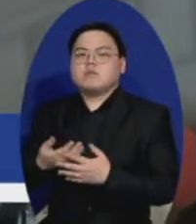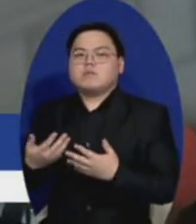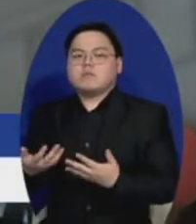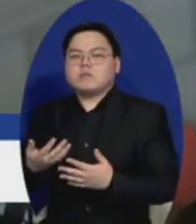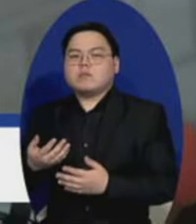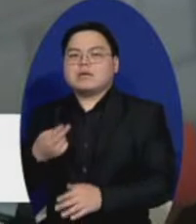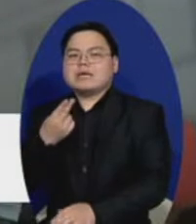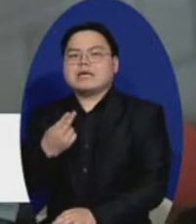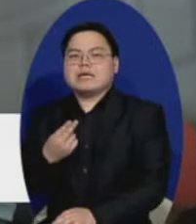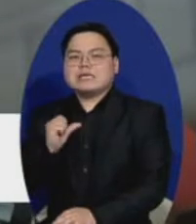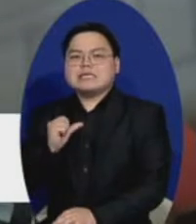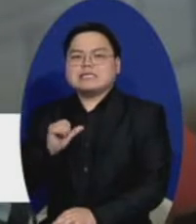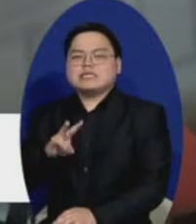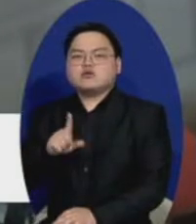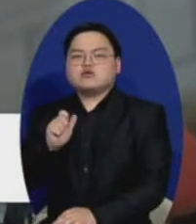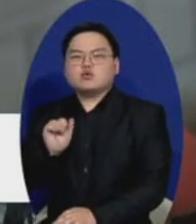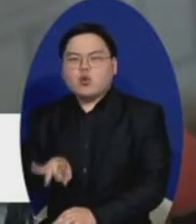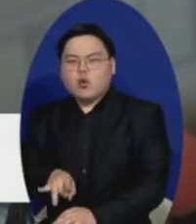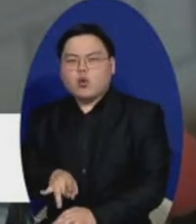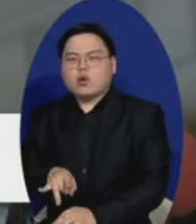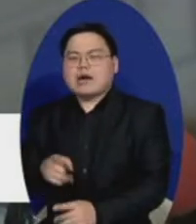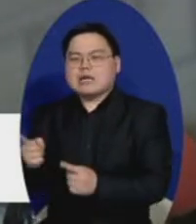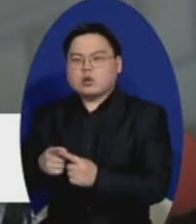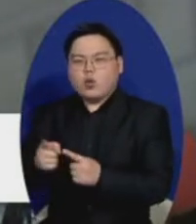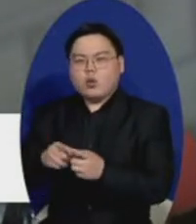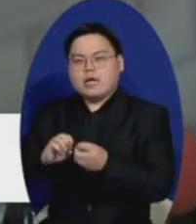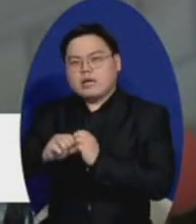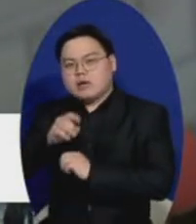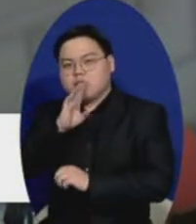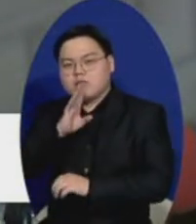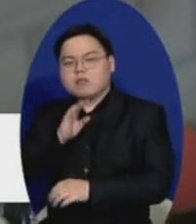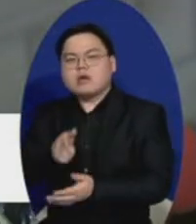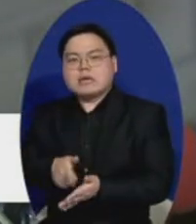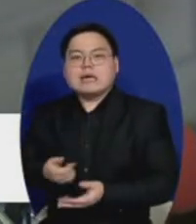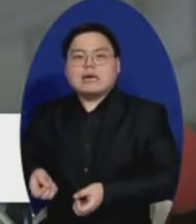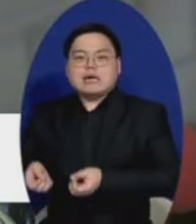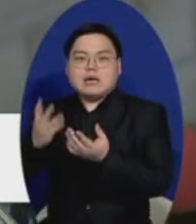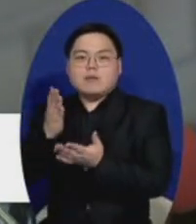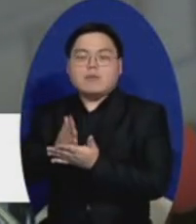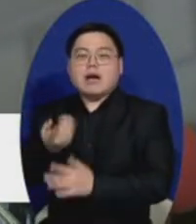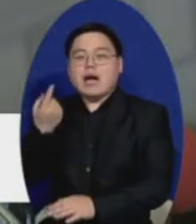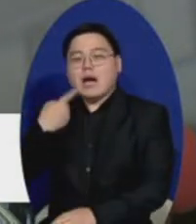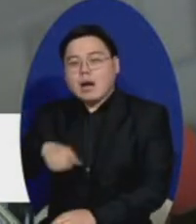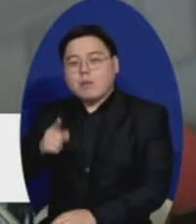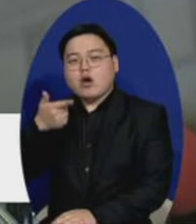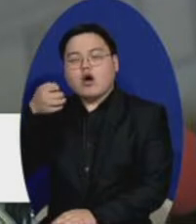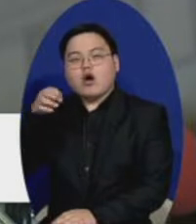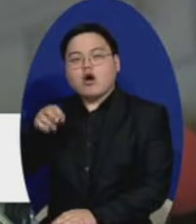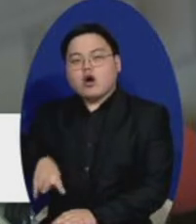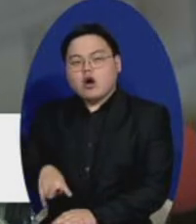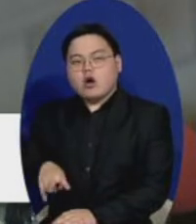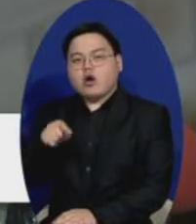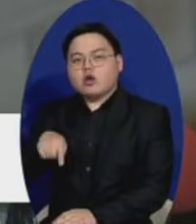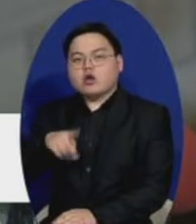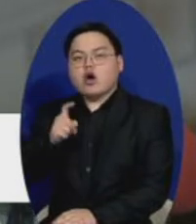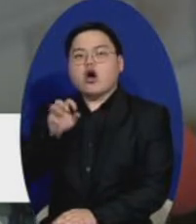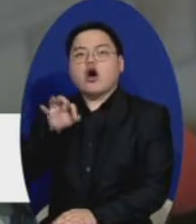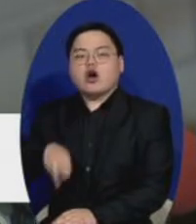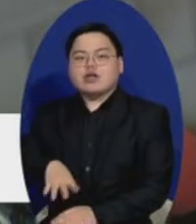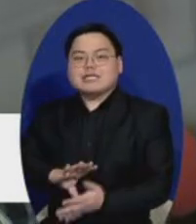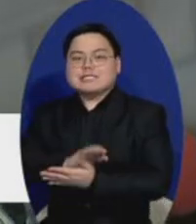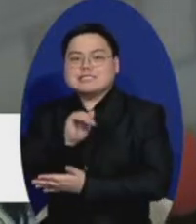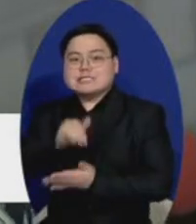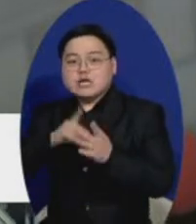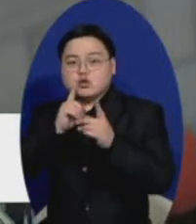одоо цензуур гэдэг юм уу шаардлага тавих энэ одоо зайлшгүй шаардлага үүсэж байгаа учраас хамгийн гол өнөөдрийн энэ хотын стандартын зөвлөгөөний